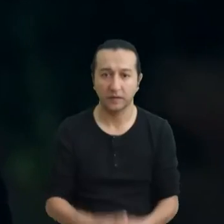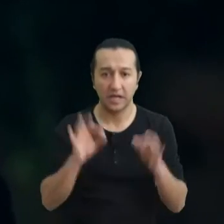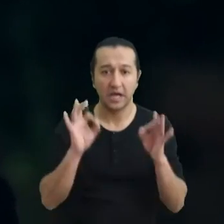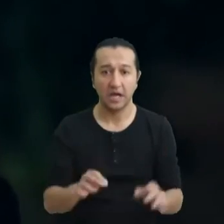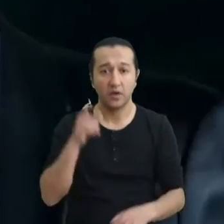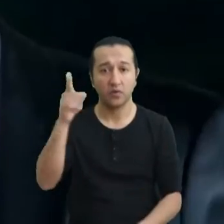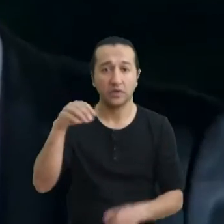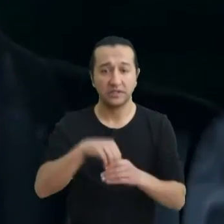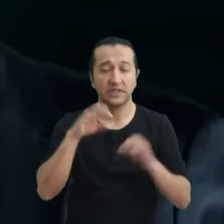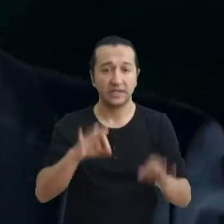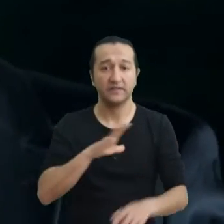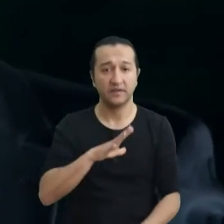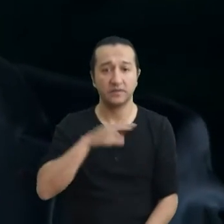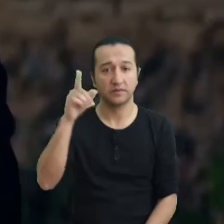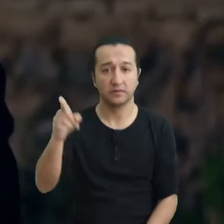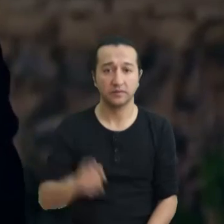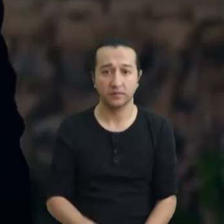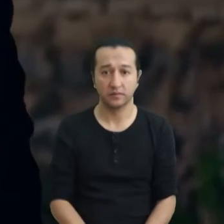Hala oradalar Cahit.